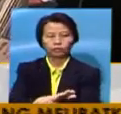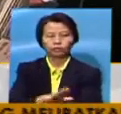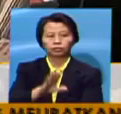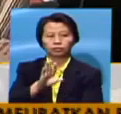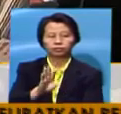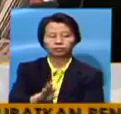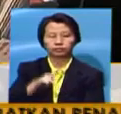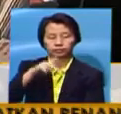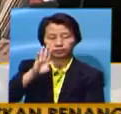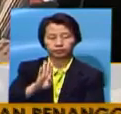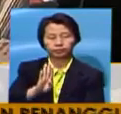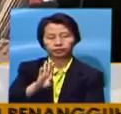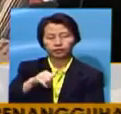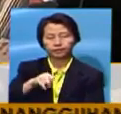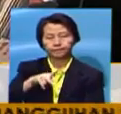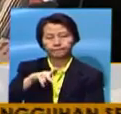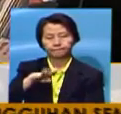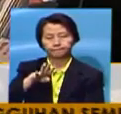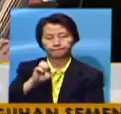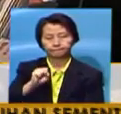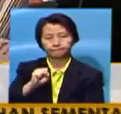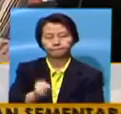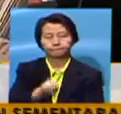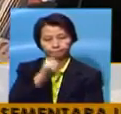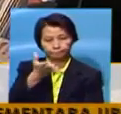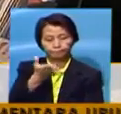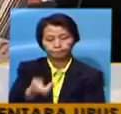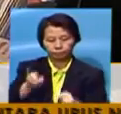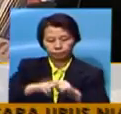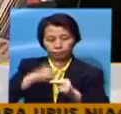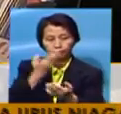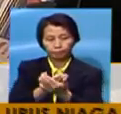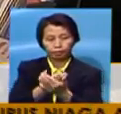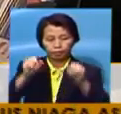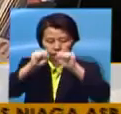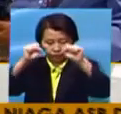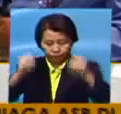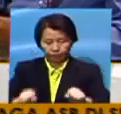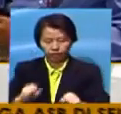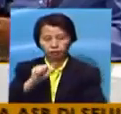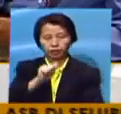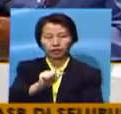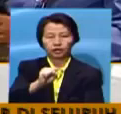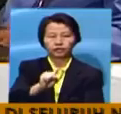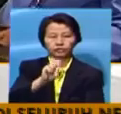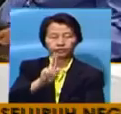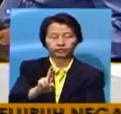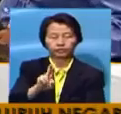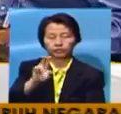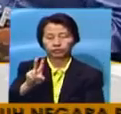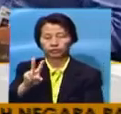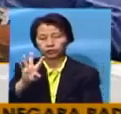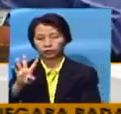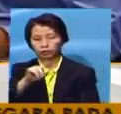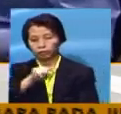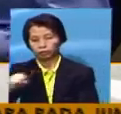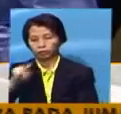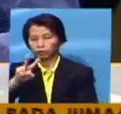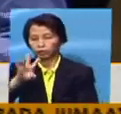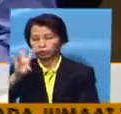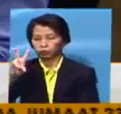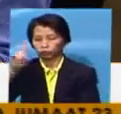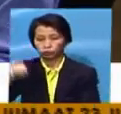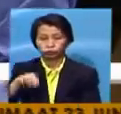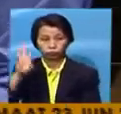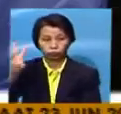berhad PNB baru-baru ini mengumumkan akan menambah baik sistem operasi ASB pada 23 hingga 27